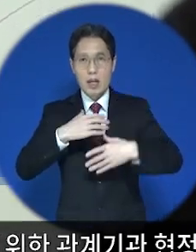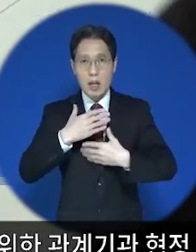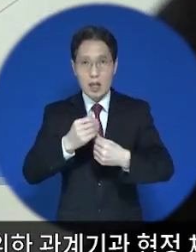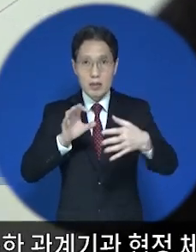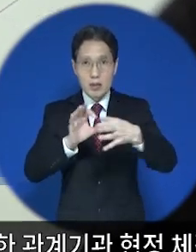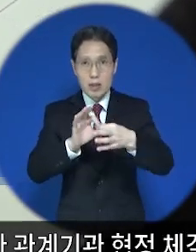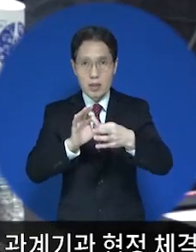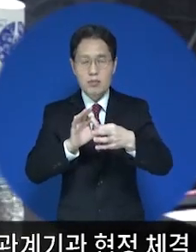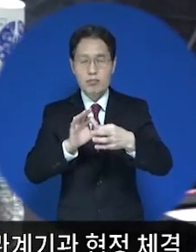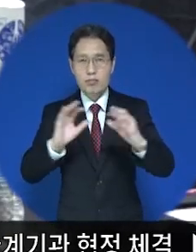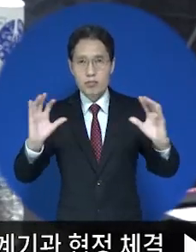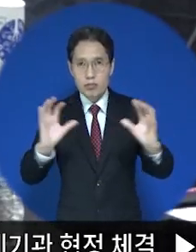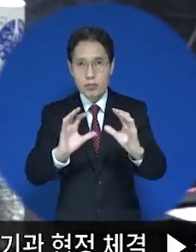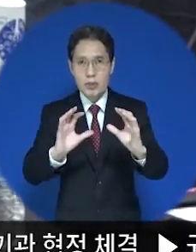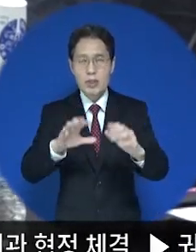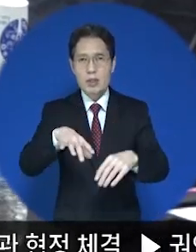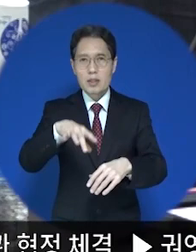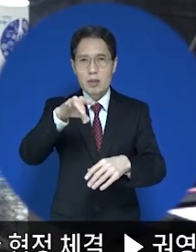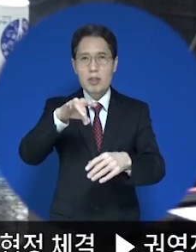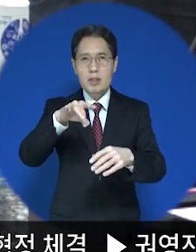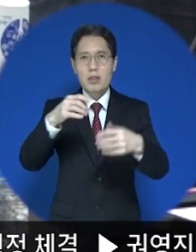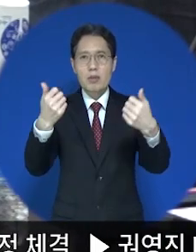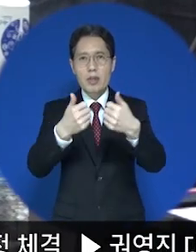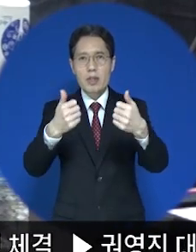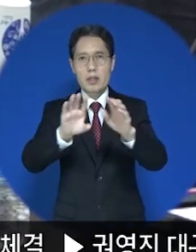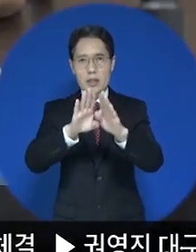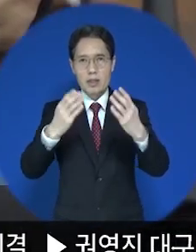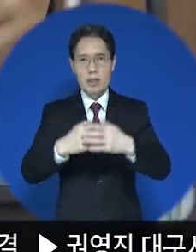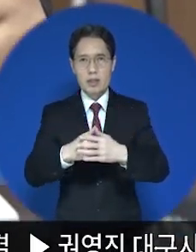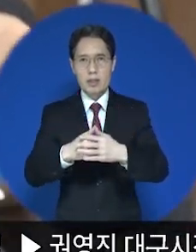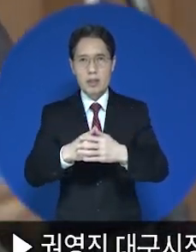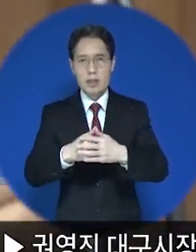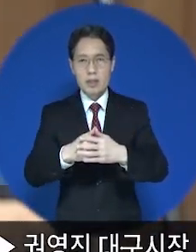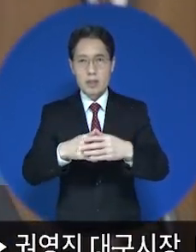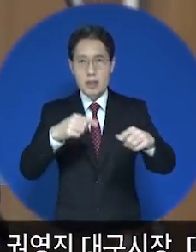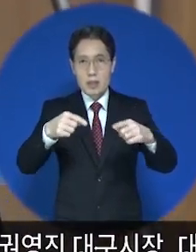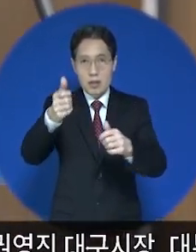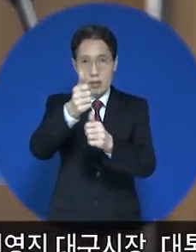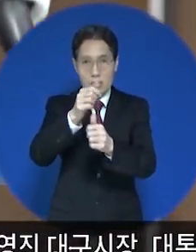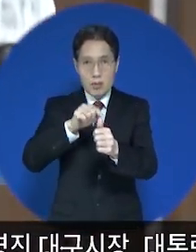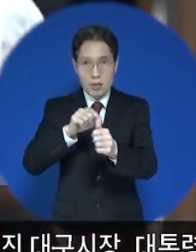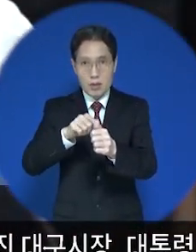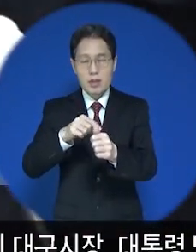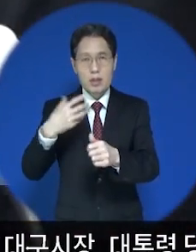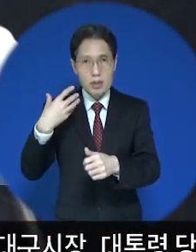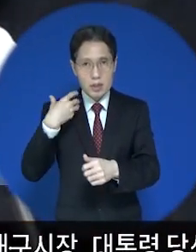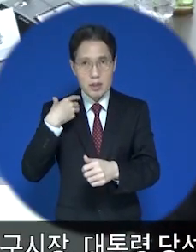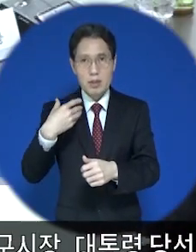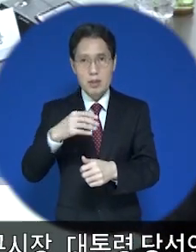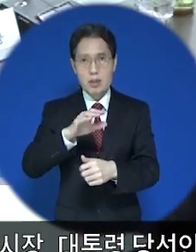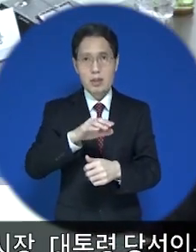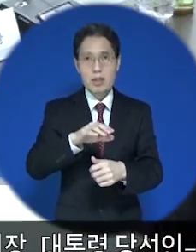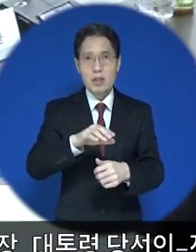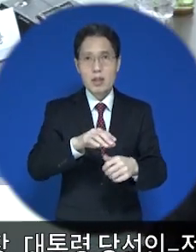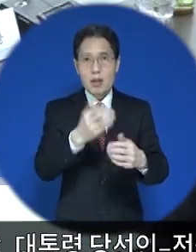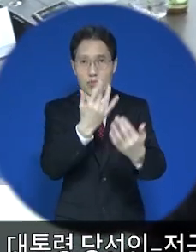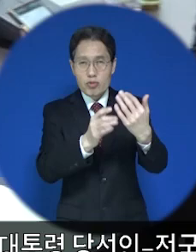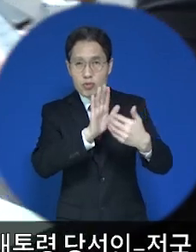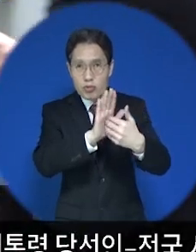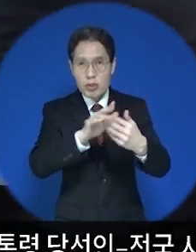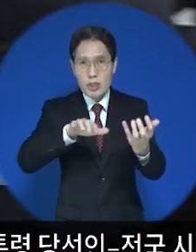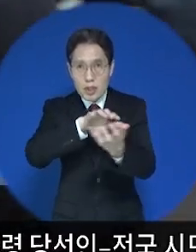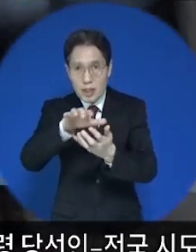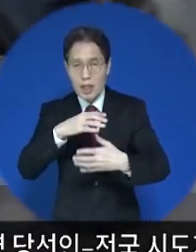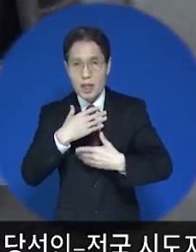안전 협의 베 발쪽을 겸한 첫 회의가 열렸습니다 협의회는 행정 부시장을 위원장으로 방재 재난